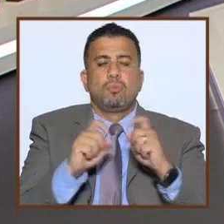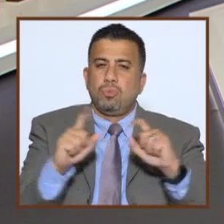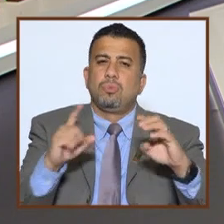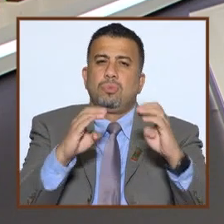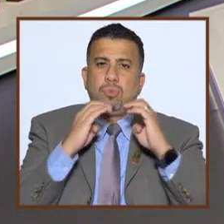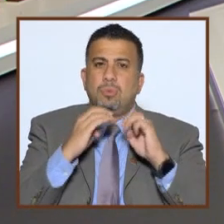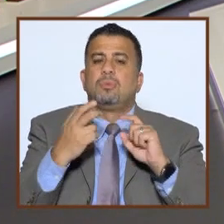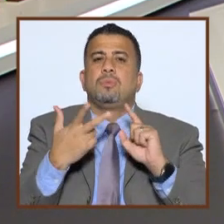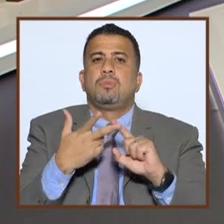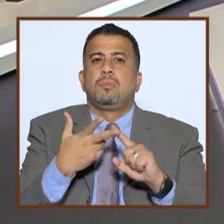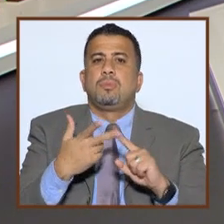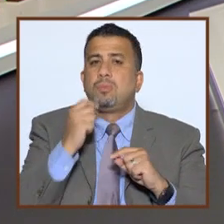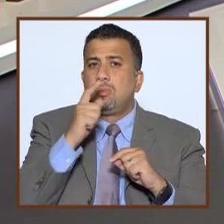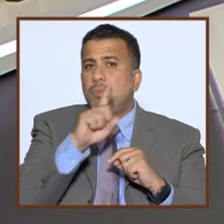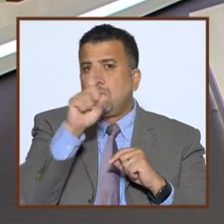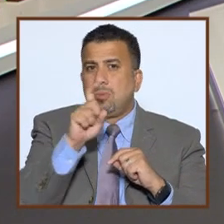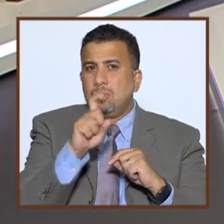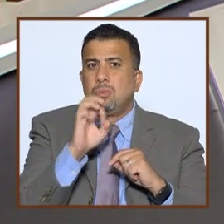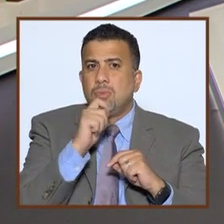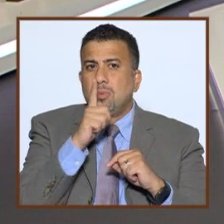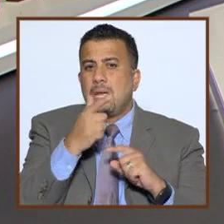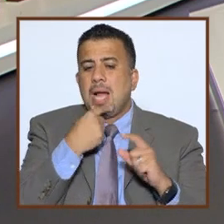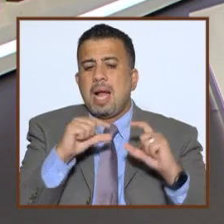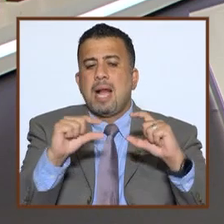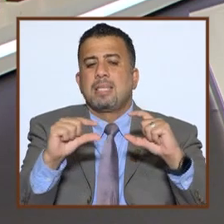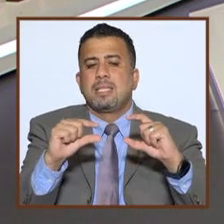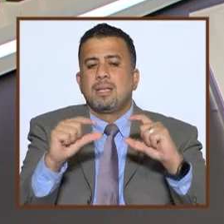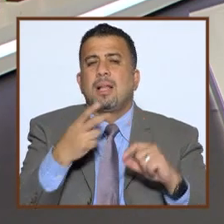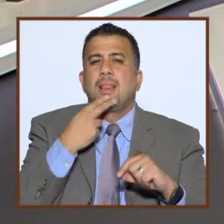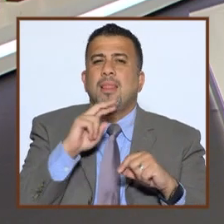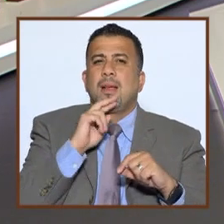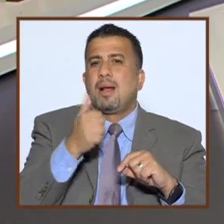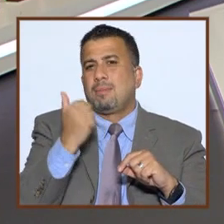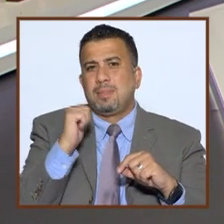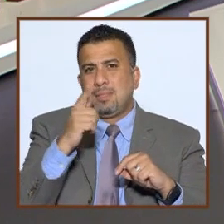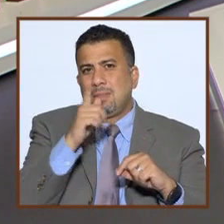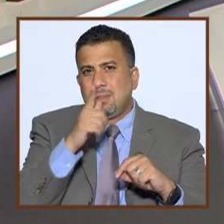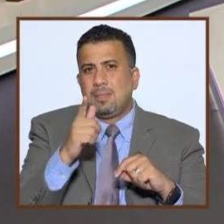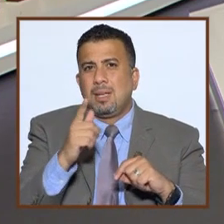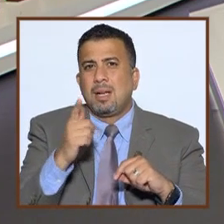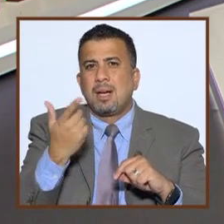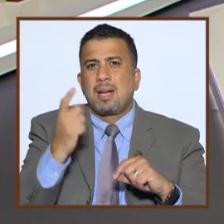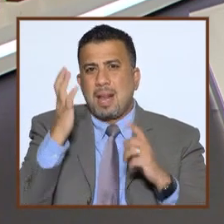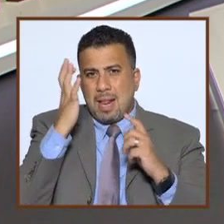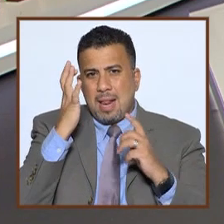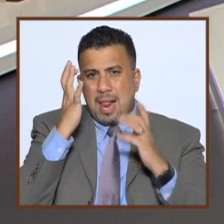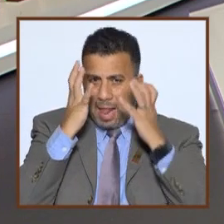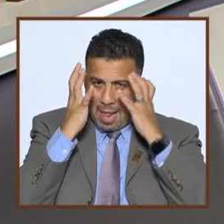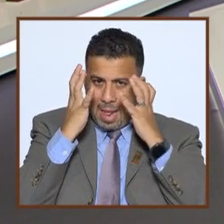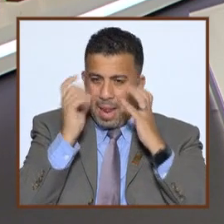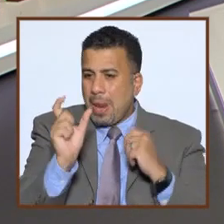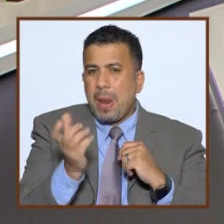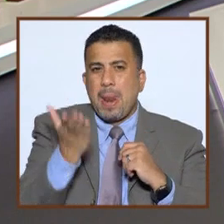بالنسبه لي امس انا سالتك من الحديث اللي قلت لي انه مكتوب وموضوع على الخبر على سيدنا الخضر